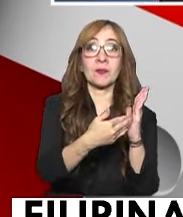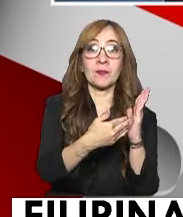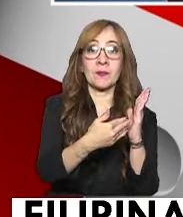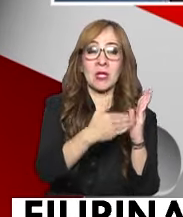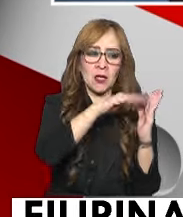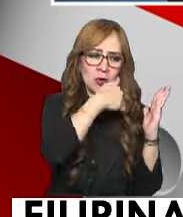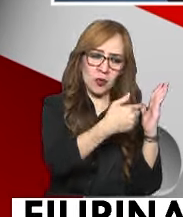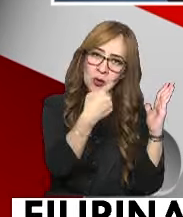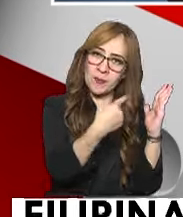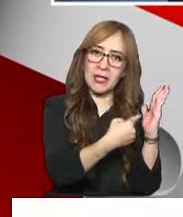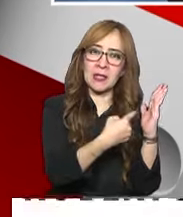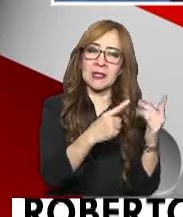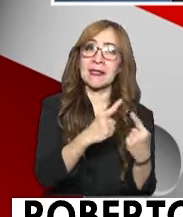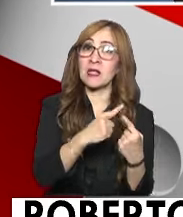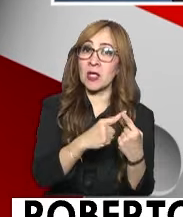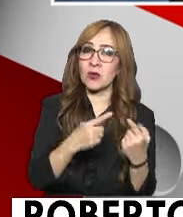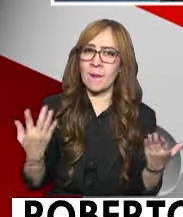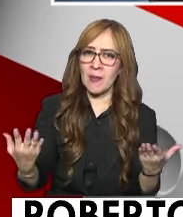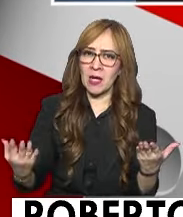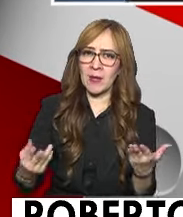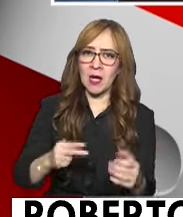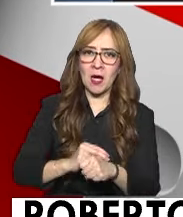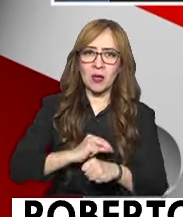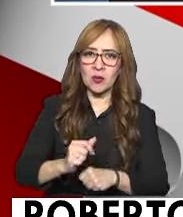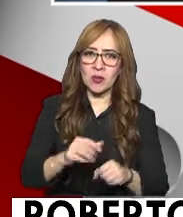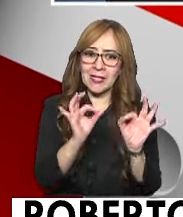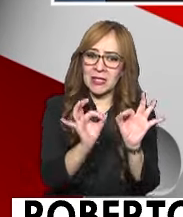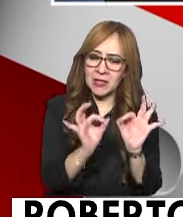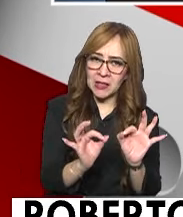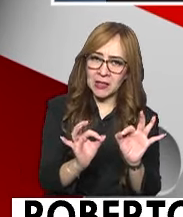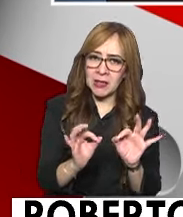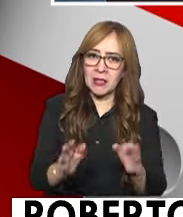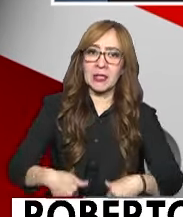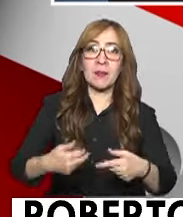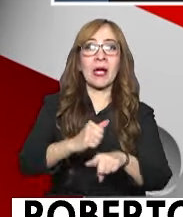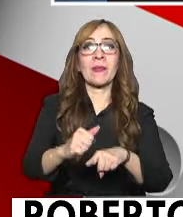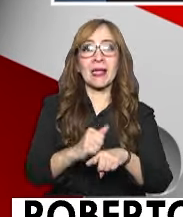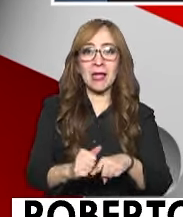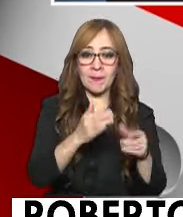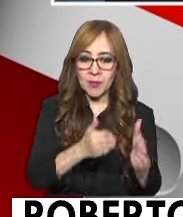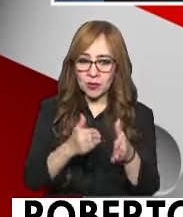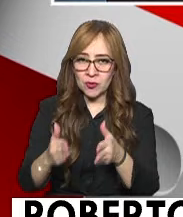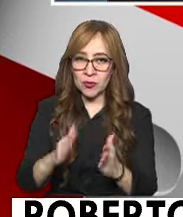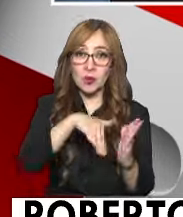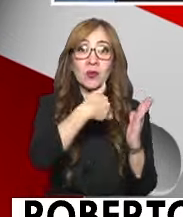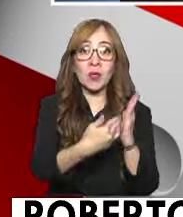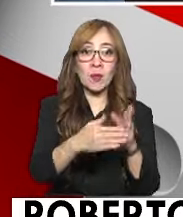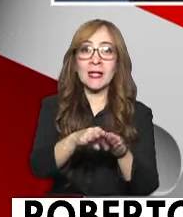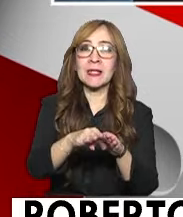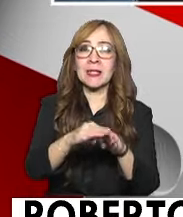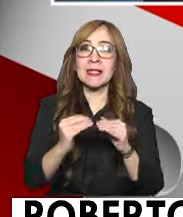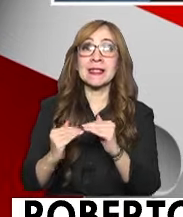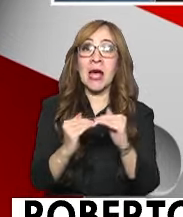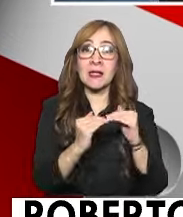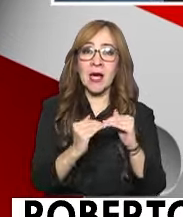ini salah satunya adalah bagaimana guru dididik dan dilatih untuk melakukan penyusunan kurikulum yang standar dan sesuai dengan